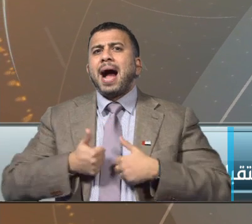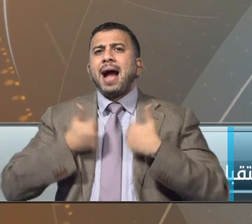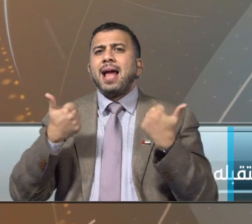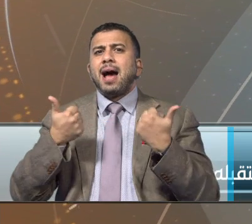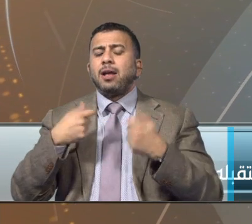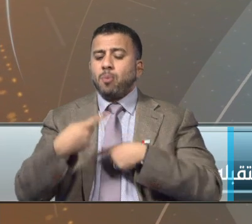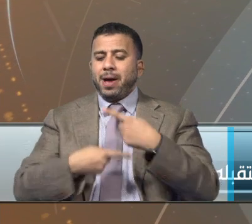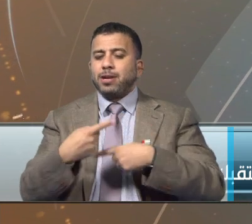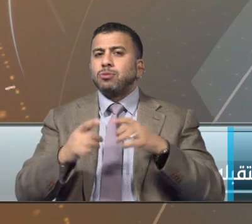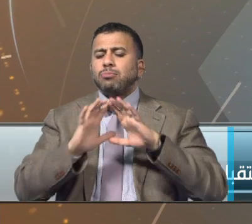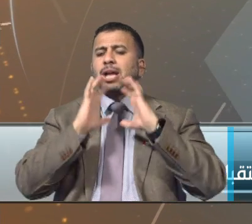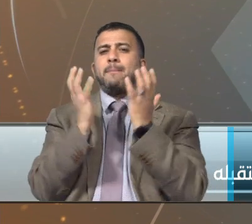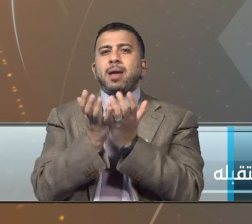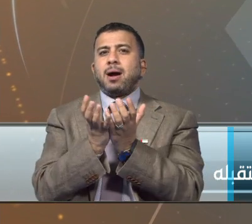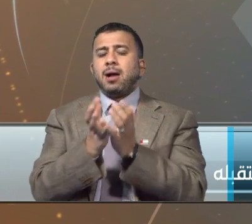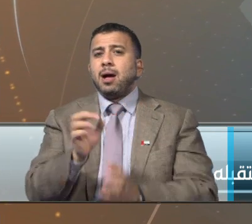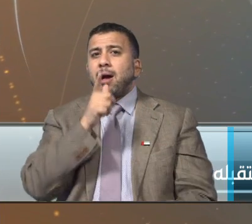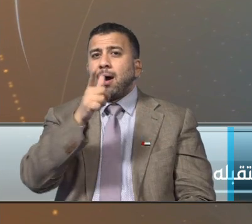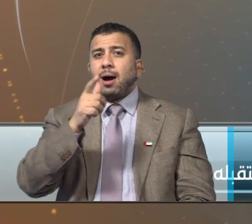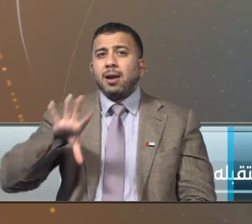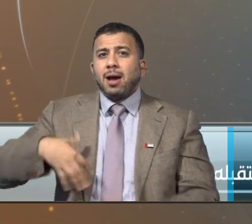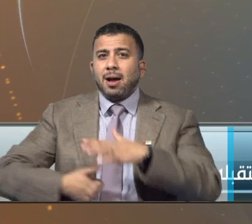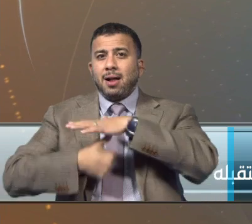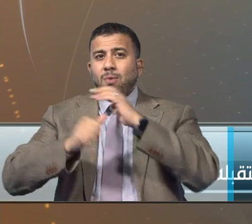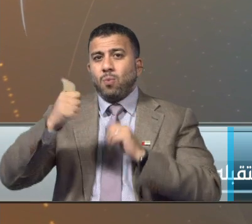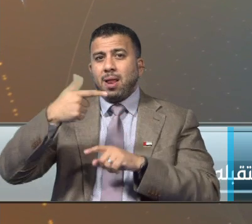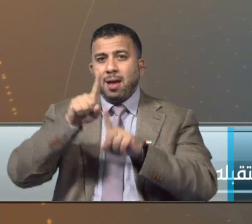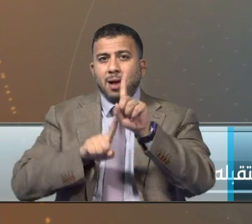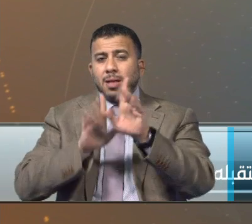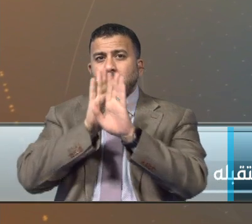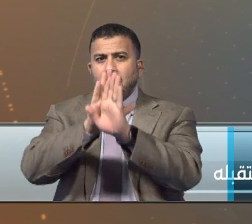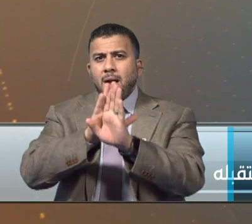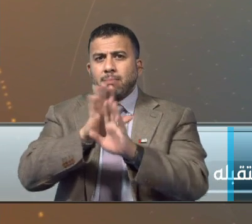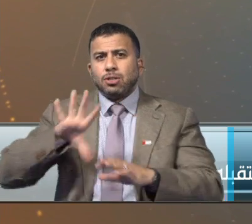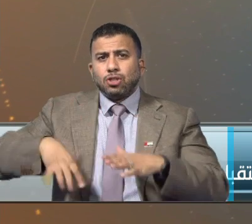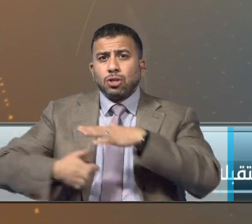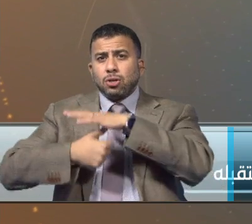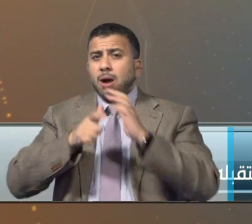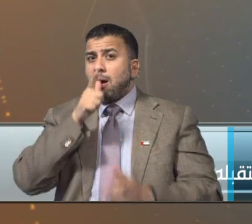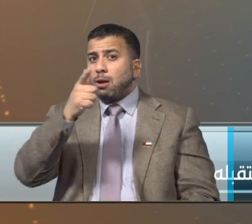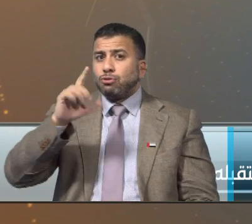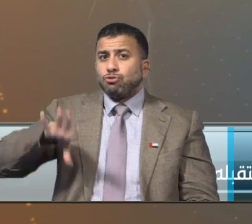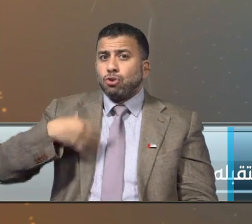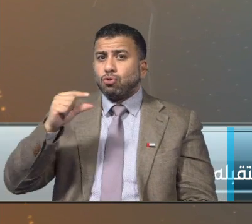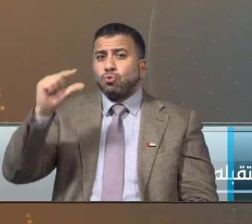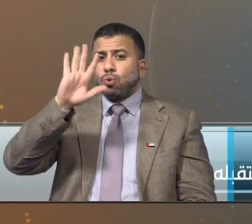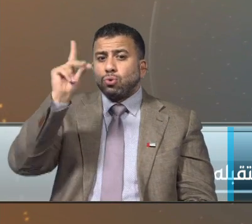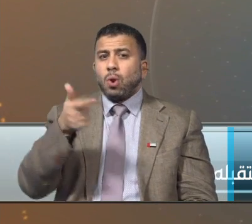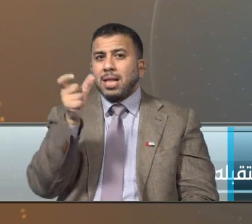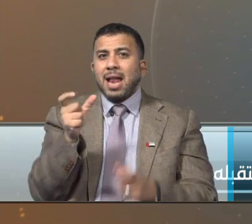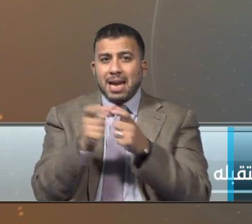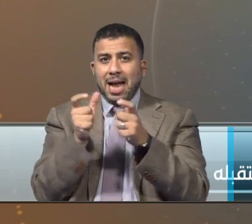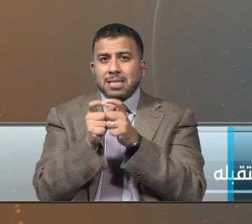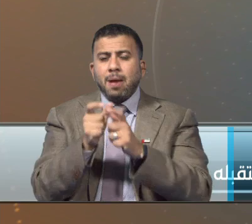الجميع. وثمن سمو ولي عهد الشارقة دعم واهتمام صاحب السمو الشيخ الدكتور سلطان بن محمد